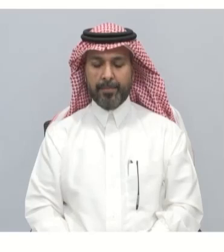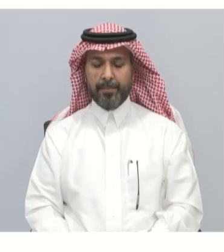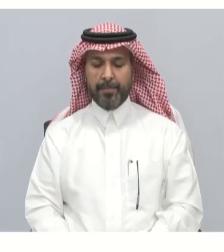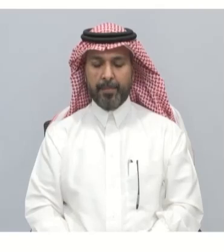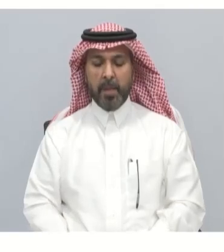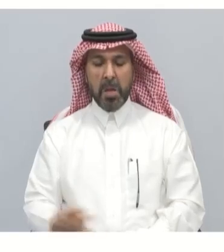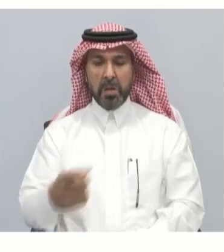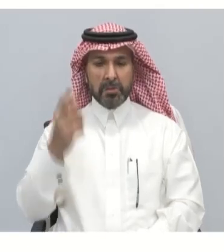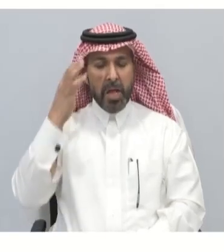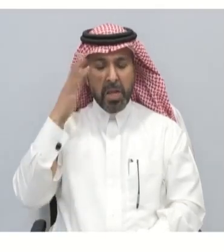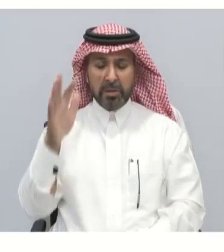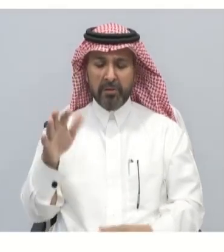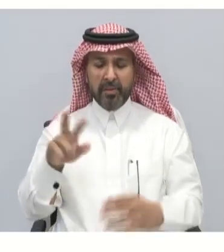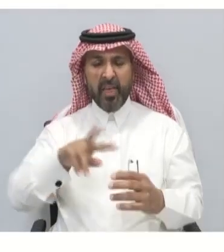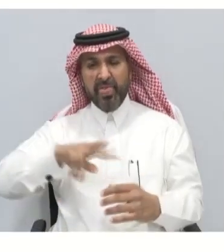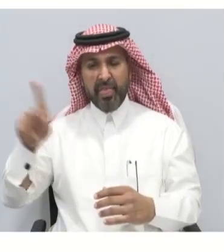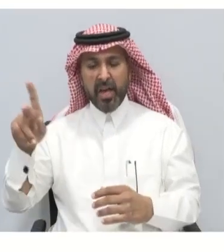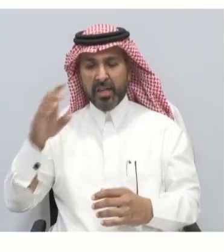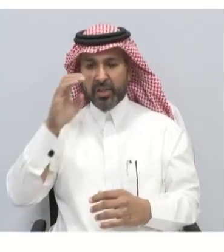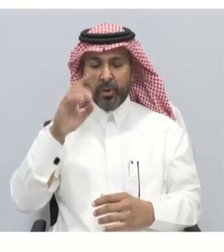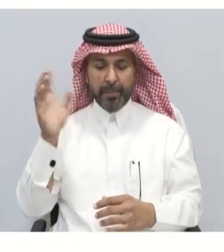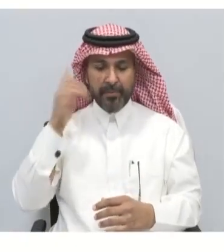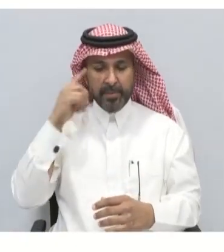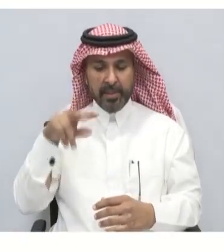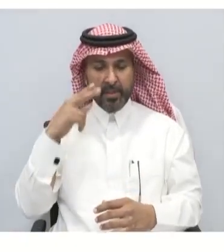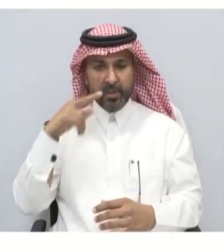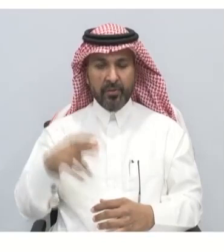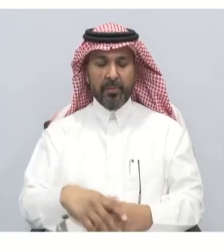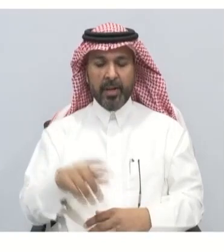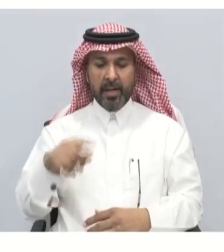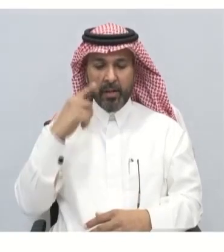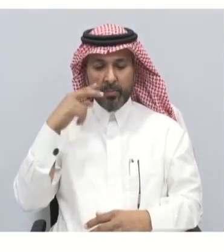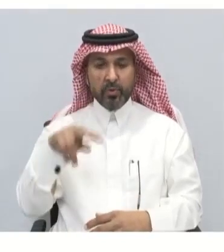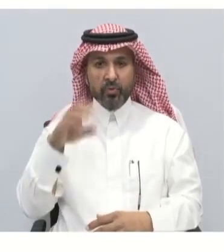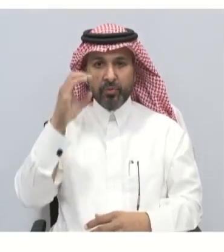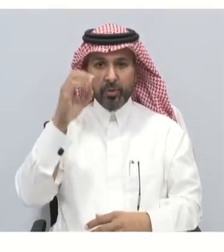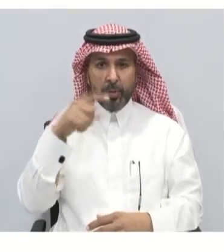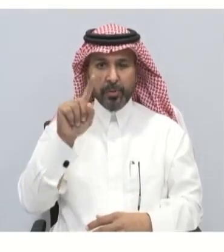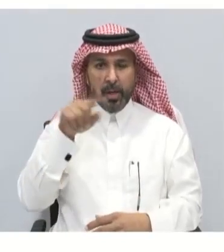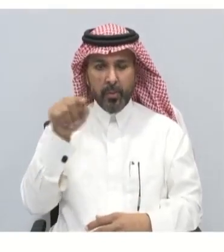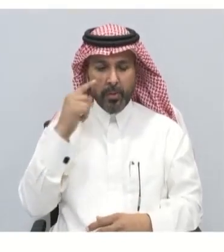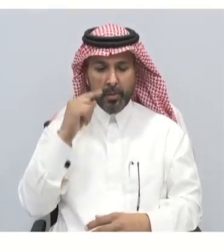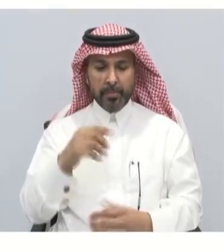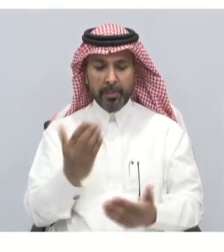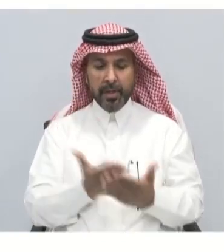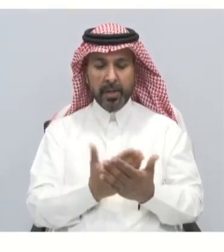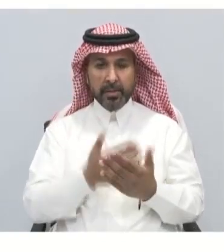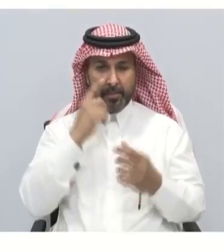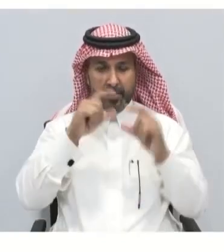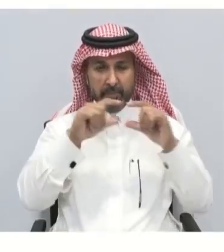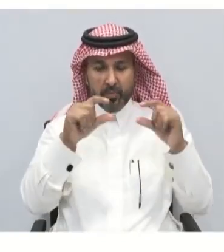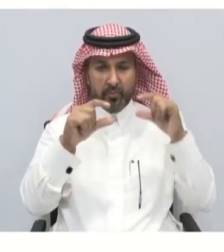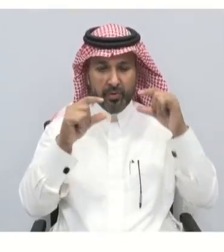فيها هذه المساله ايضا راح نتحقق طبعا عندنا هنا زي ما